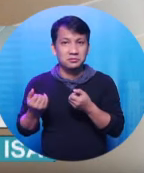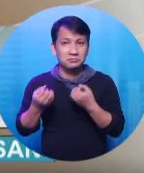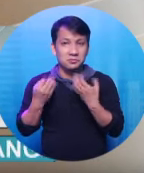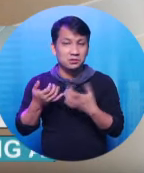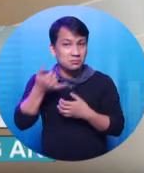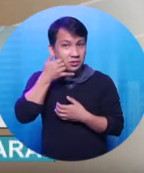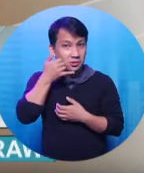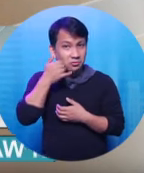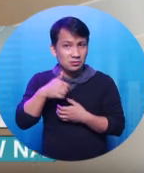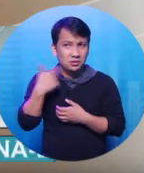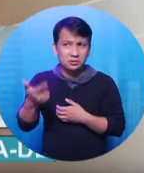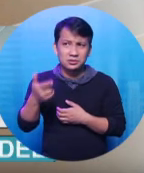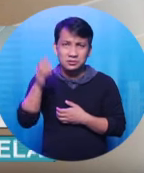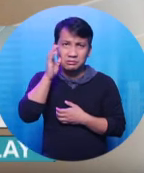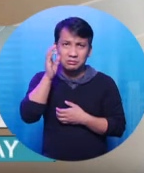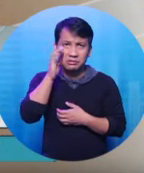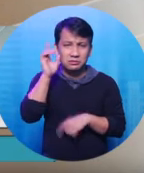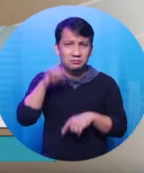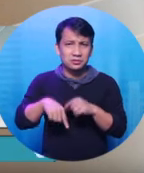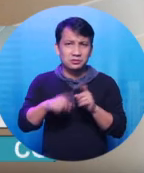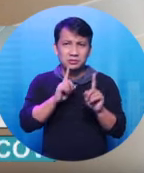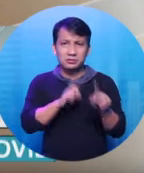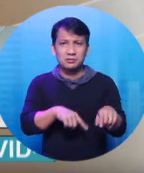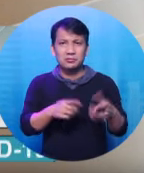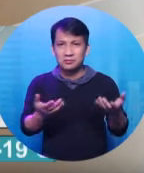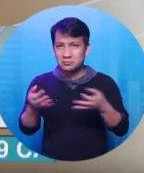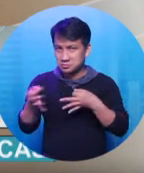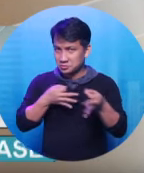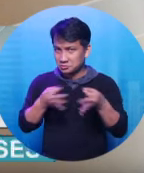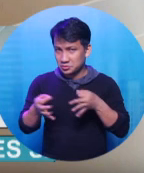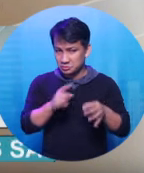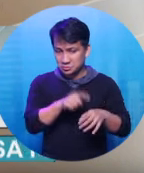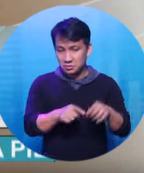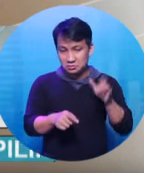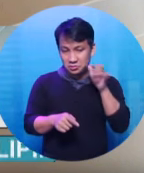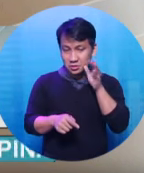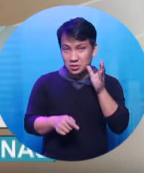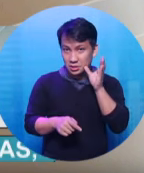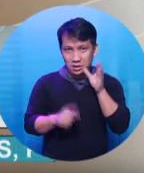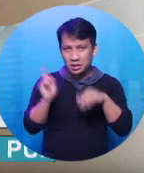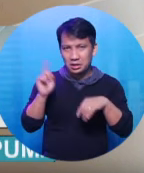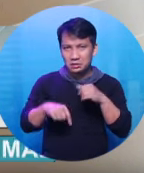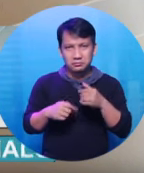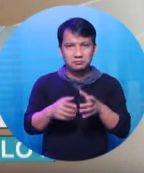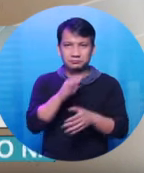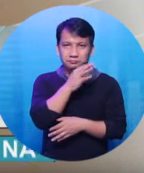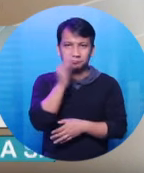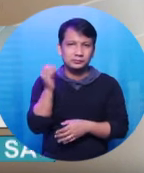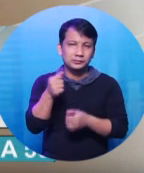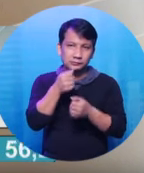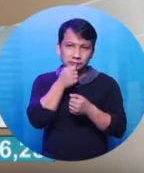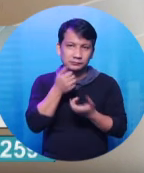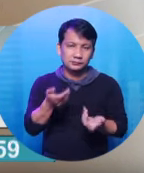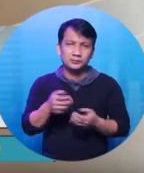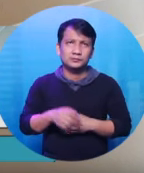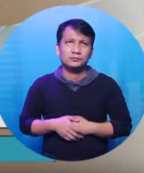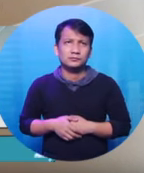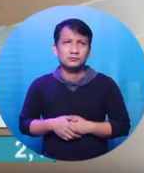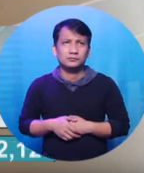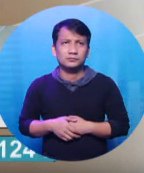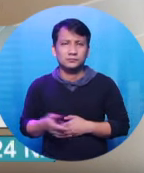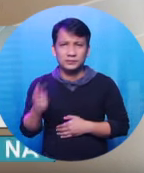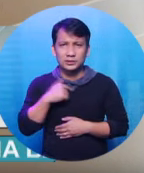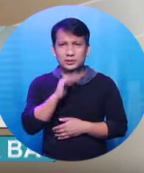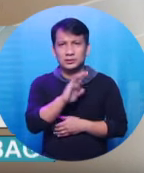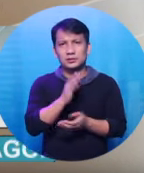siyang tinatawagan para bigyan ng pagkakataon upang magbigay ng kanyang panig. Pero pinili niya po na hindi na doon magsalita. So karapatan